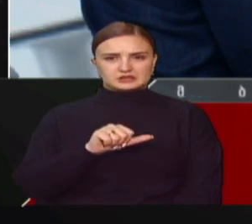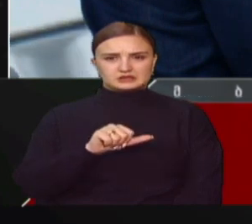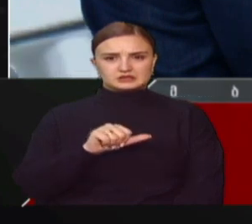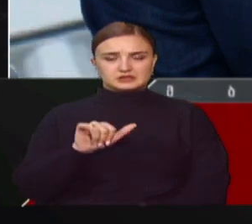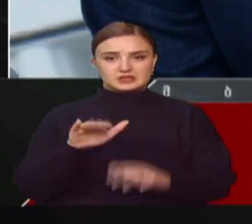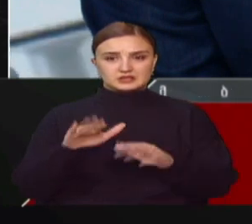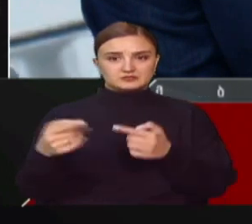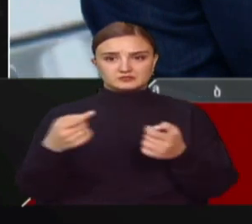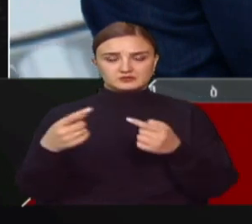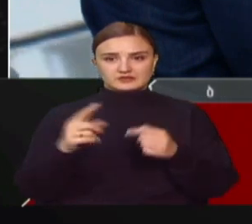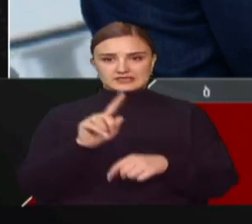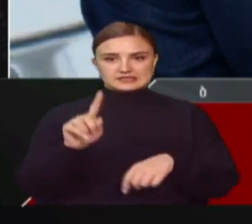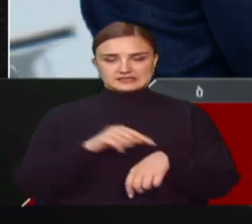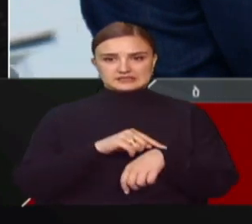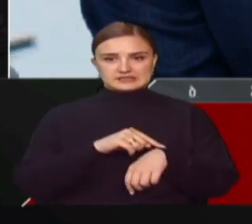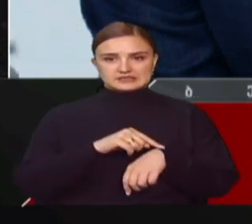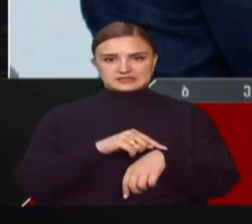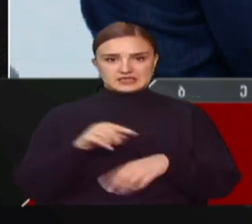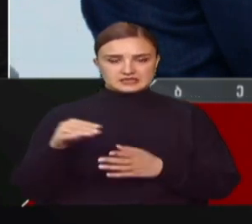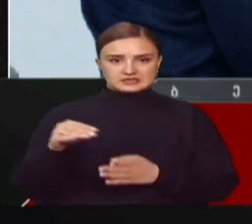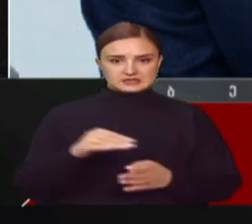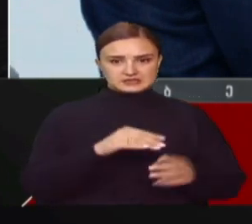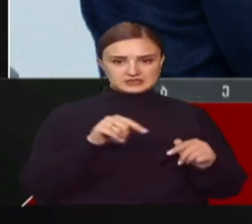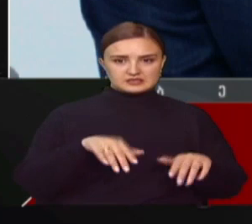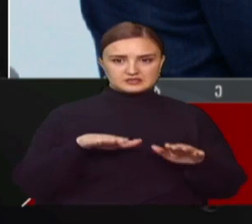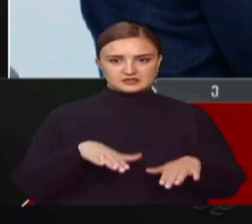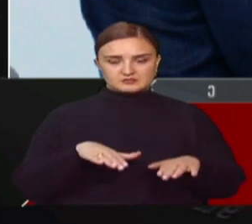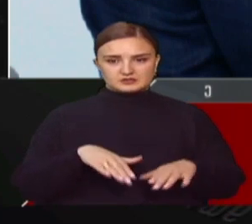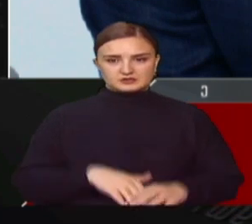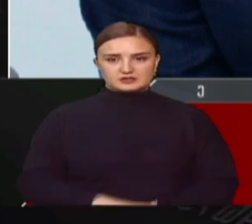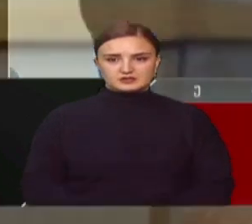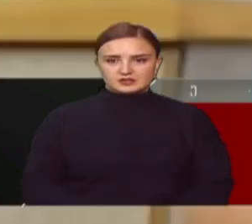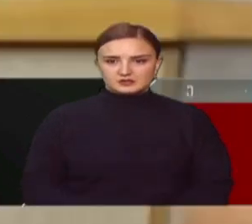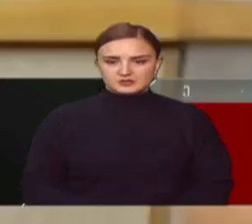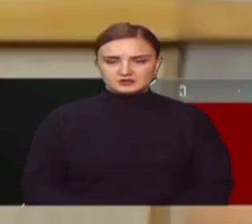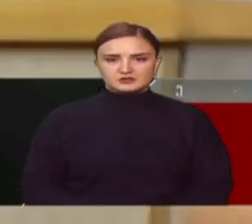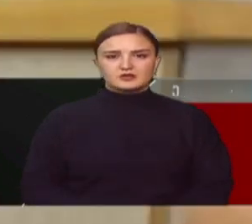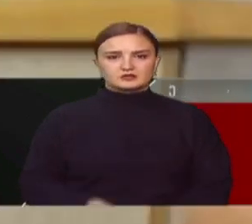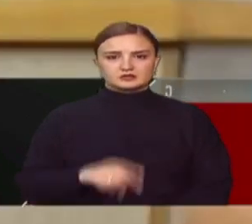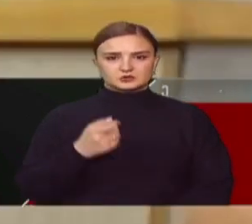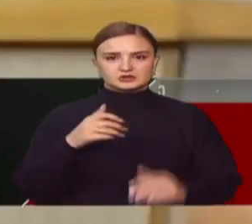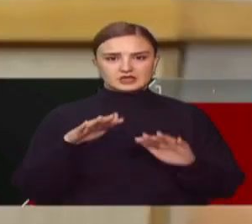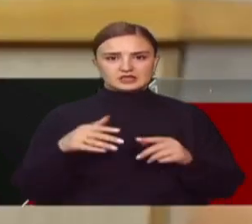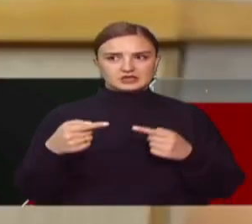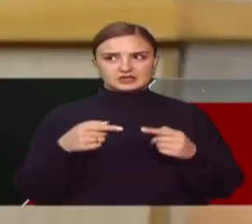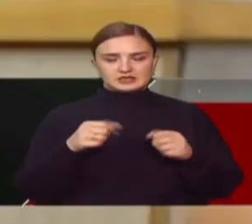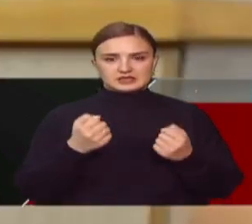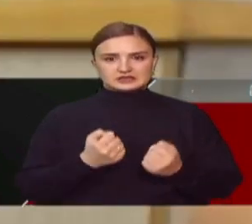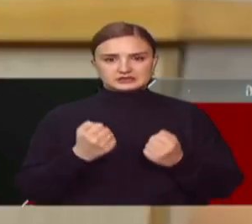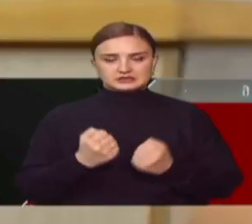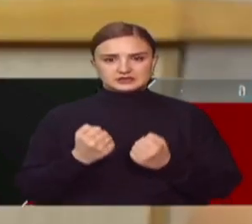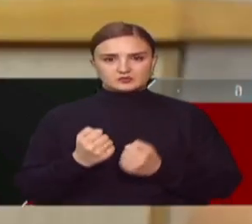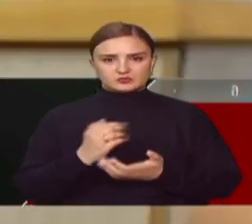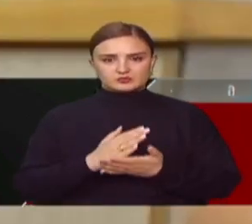საათის სავალი გზა არის. და რა თქმა უნდა, აქაც შეიმჩნევა დაძაბულობა და რა თქმა